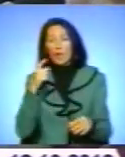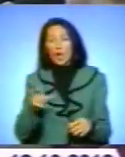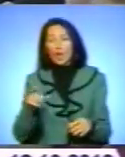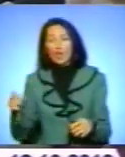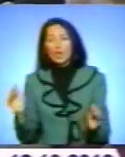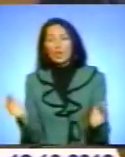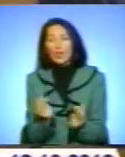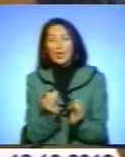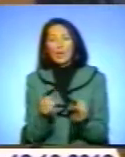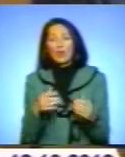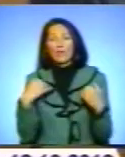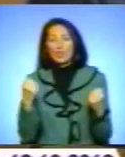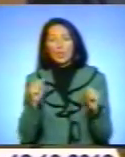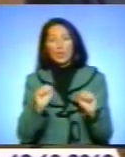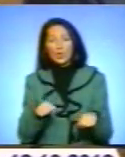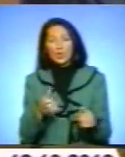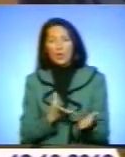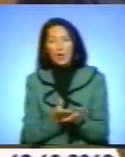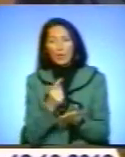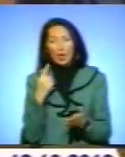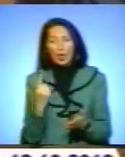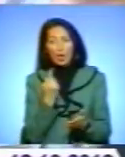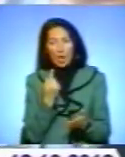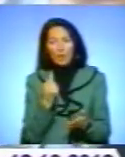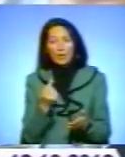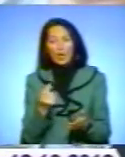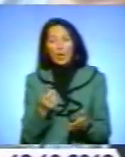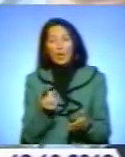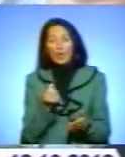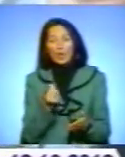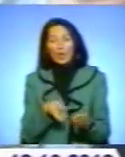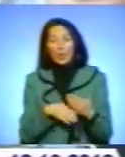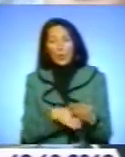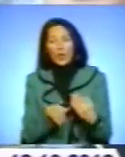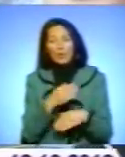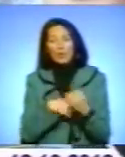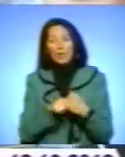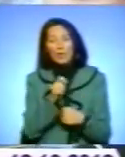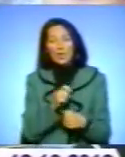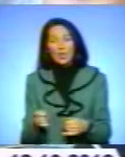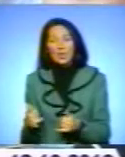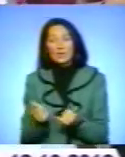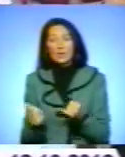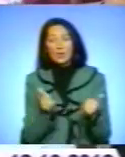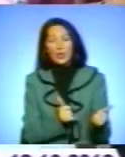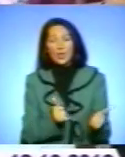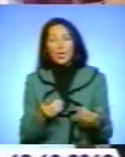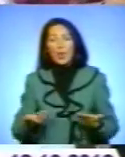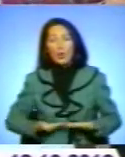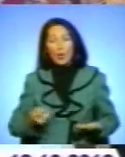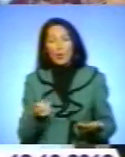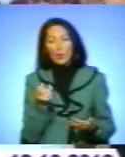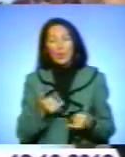фізичними можливостями, виплат одноразової грошової допомоги інвалідам війни, забезпечення прожиткового мінімуму для призначення